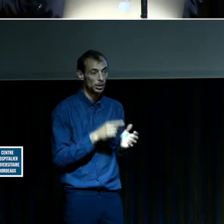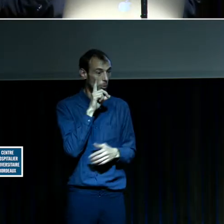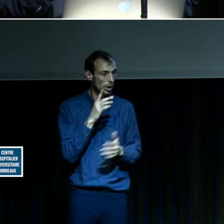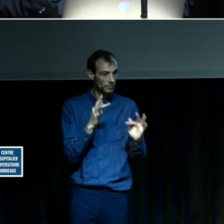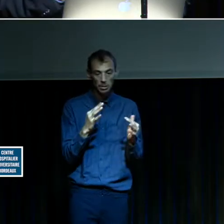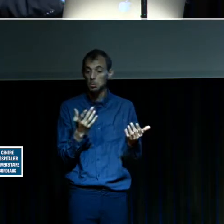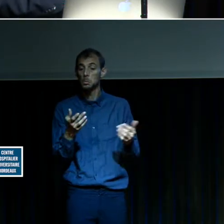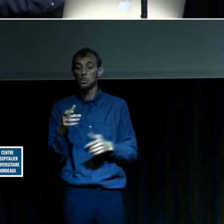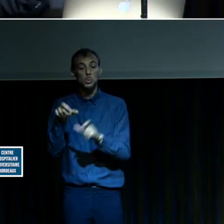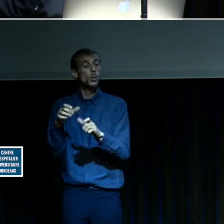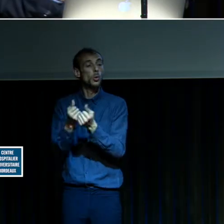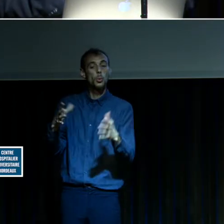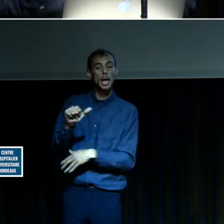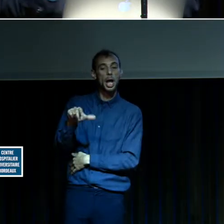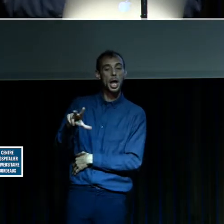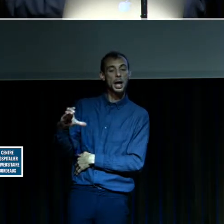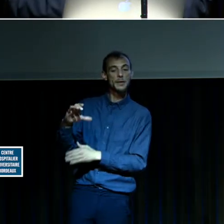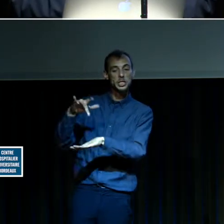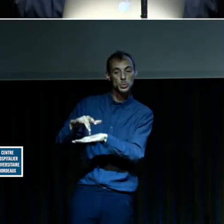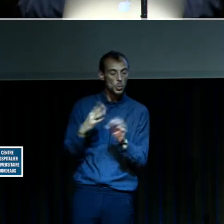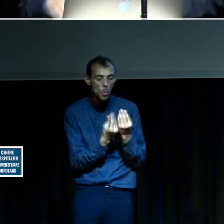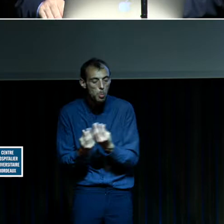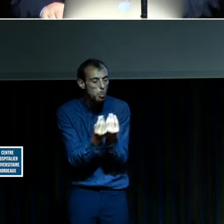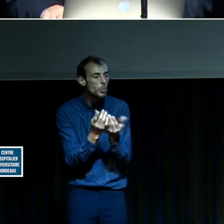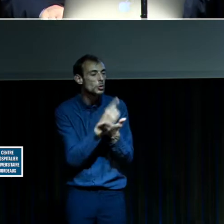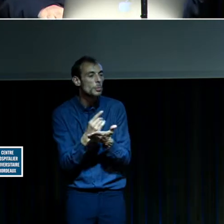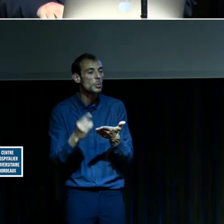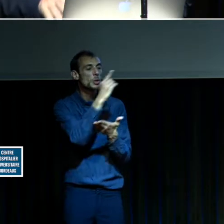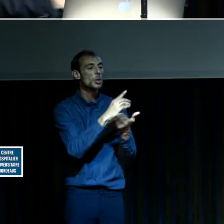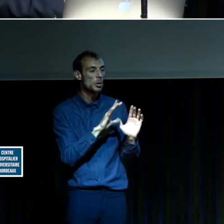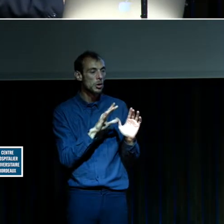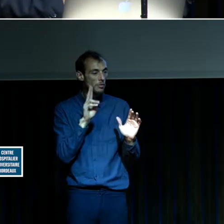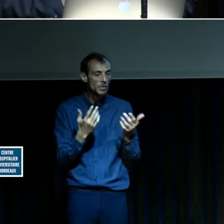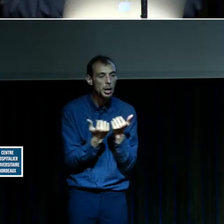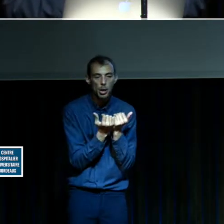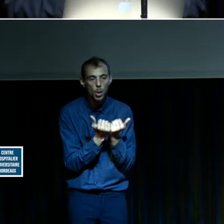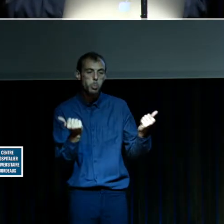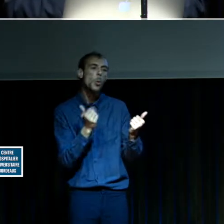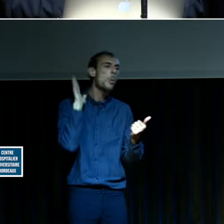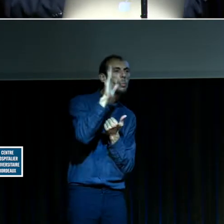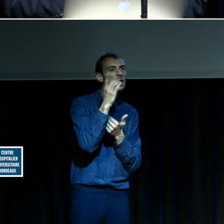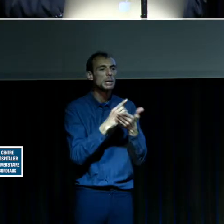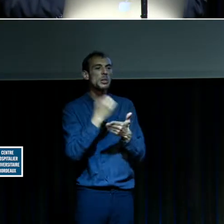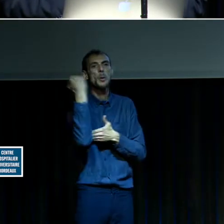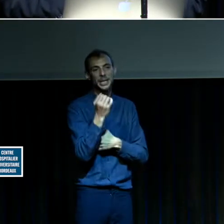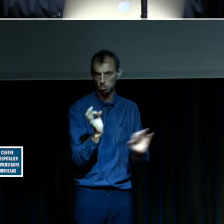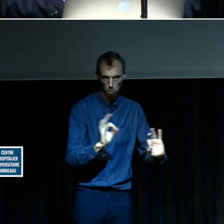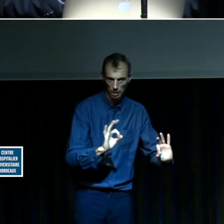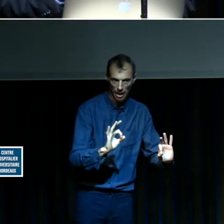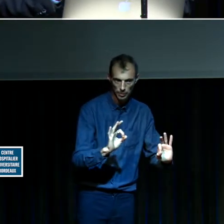à la population, il n'y a pas de très grosse disparité entre départements. Par contre, si je vous affiche la carte de